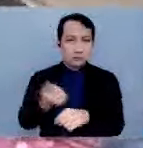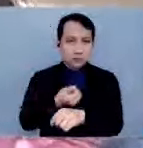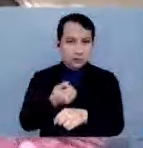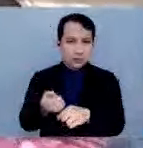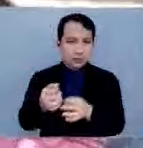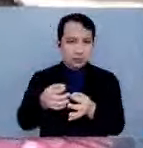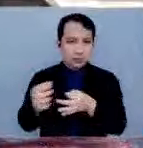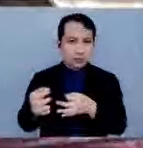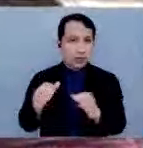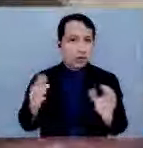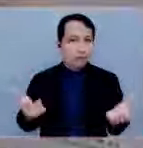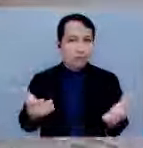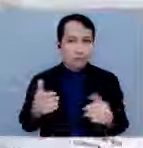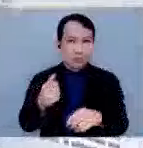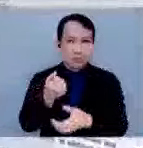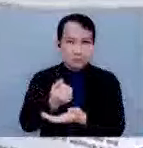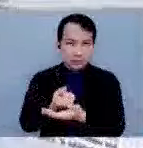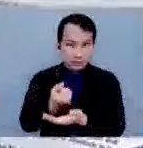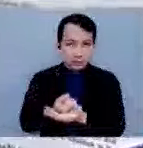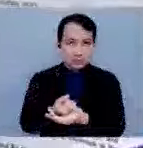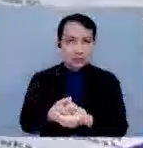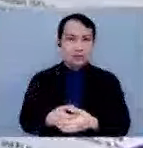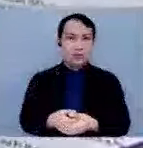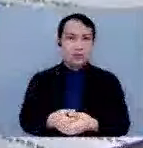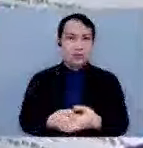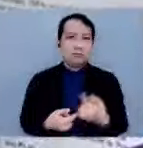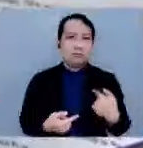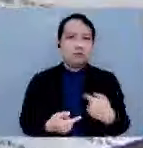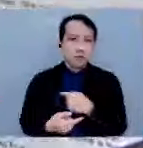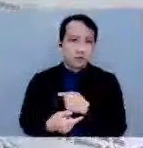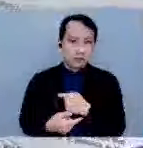wala silang sahod. Masakit sa amin eh.